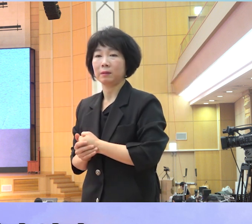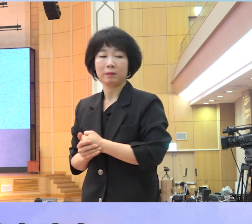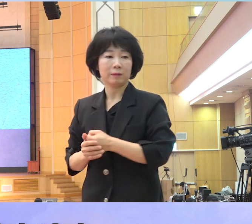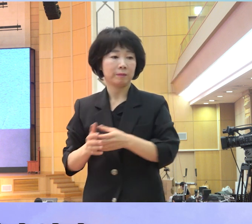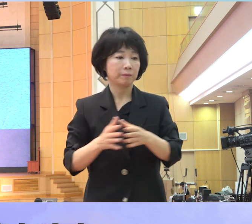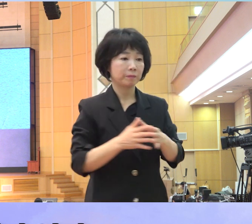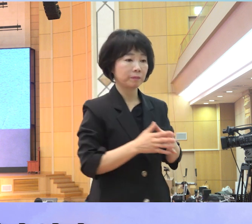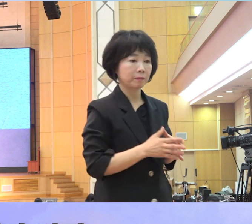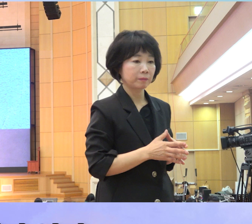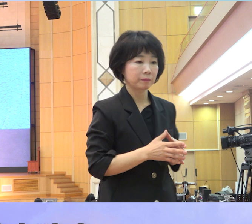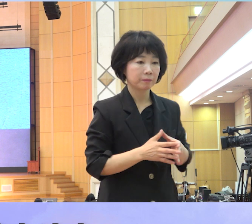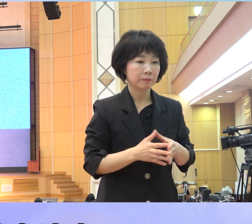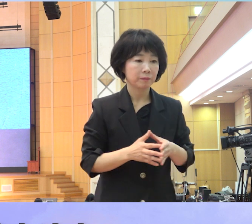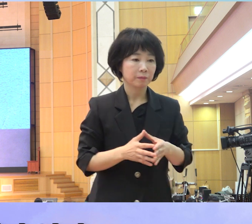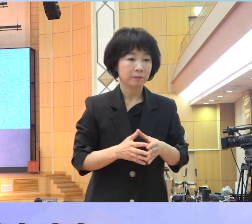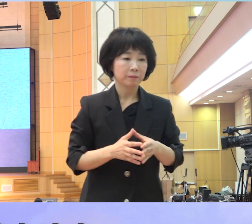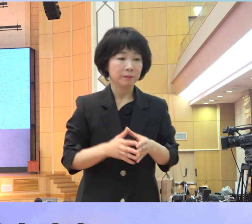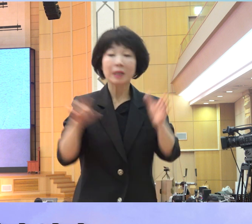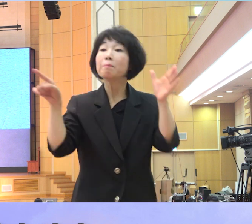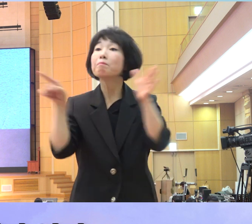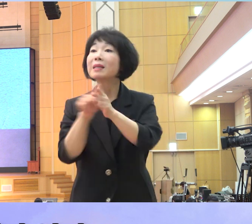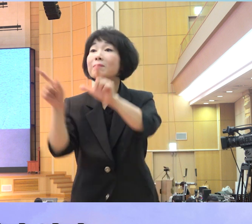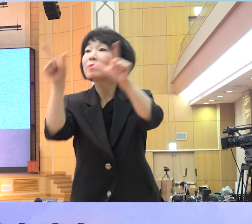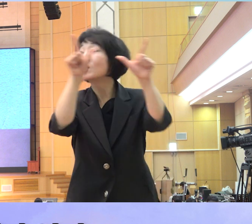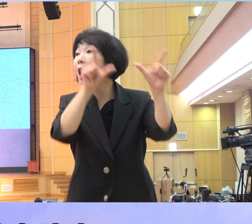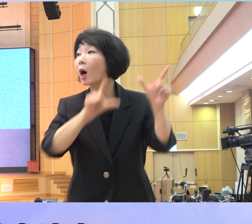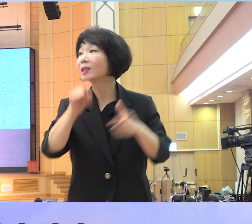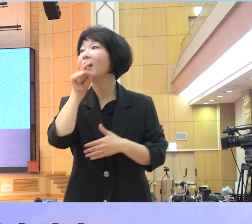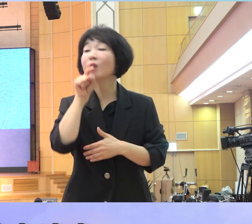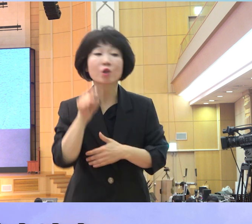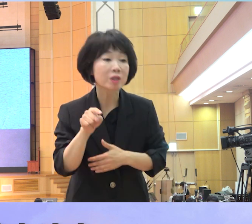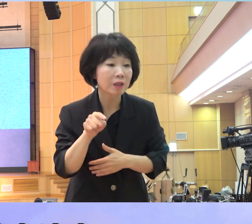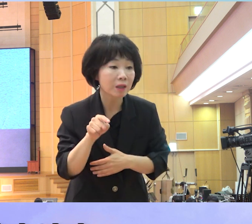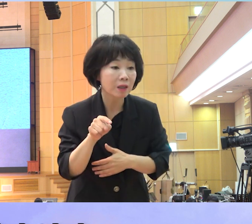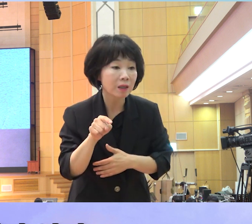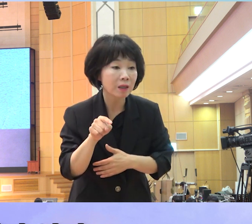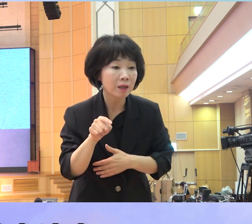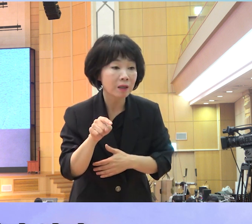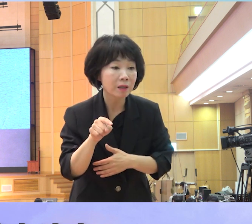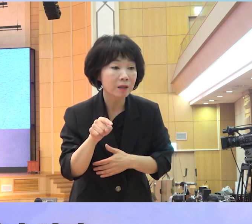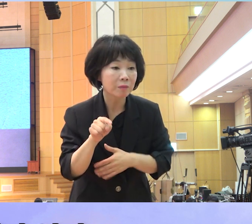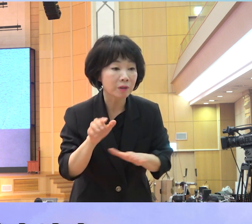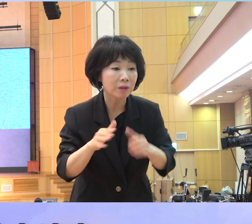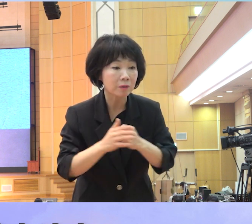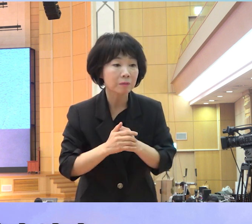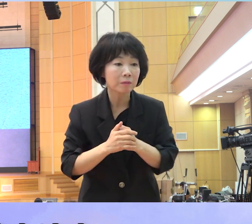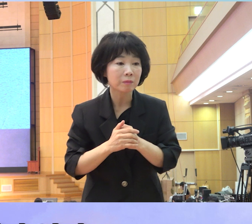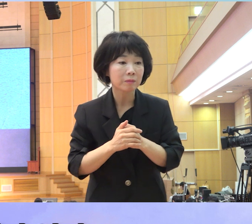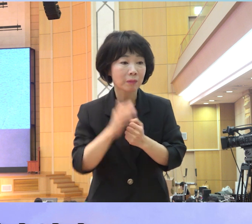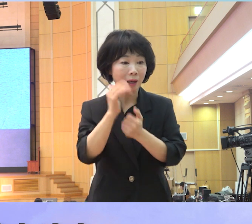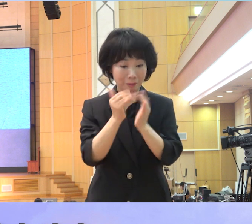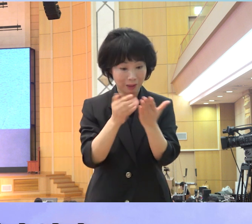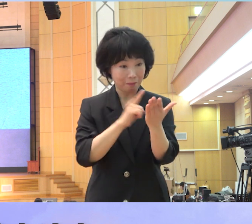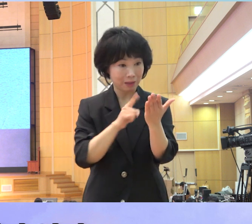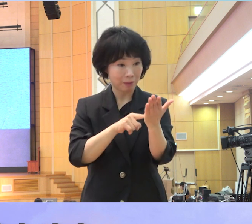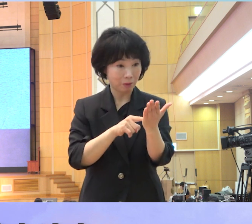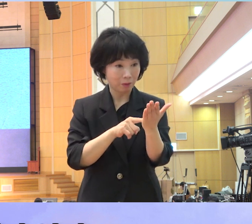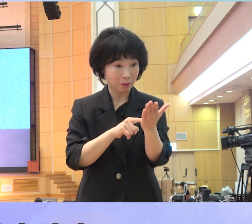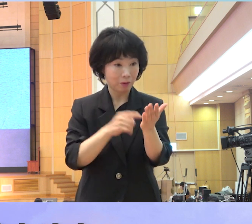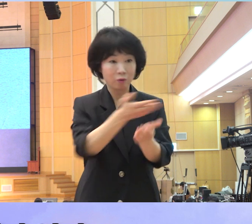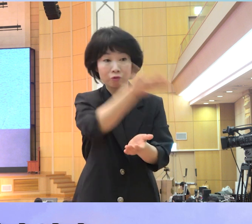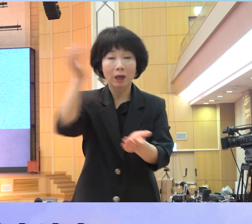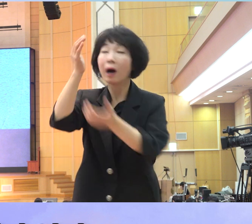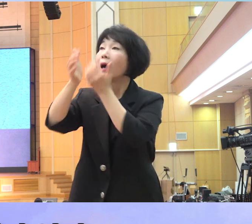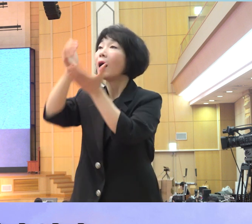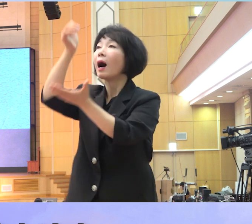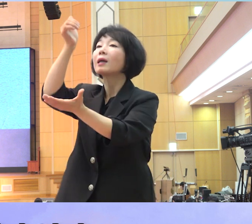그래서 여러분, 신앙생활이라는 게 뭡니까? 신앙생활이라는 게 딱 이 한 문장으로 요약되거든요.